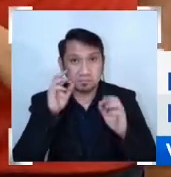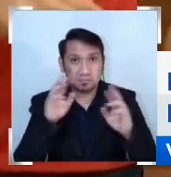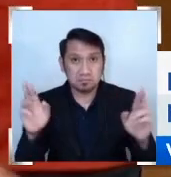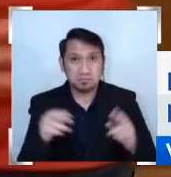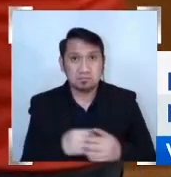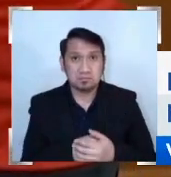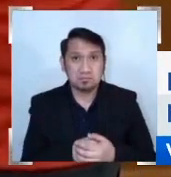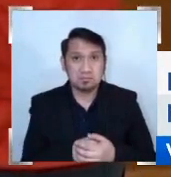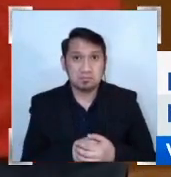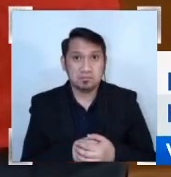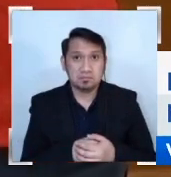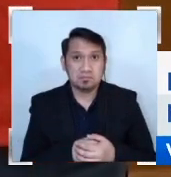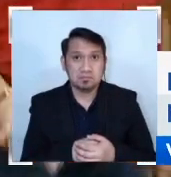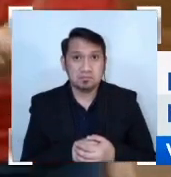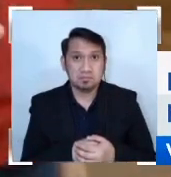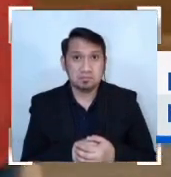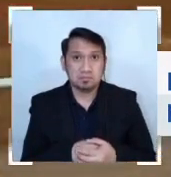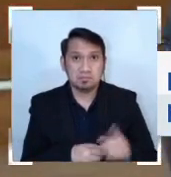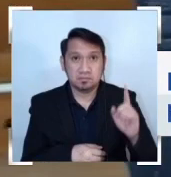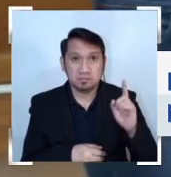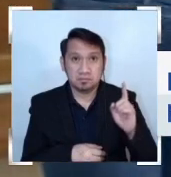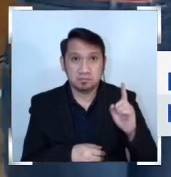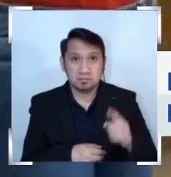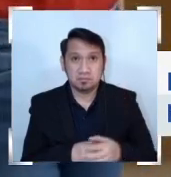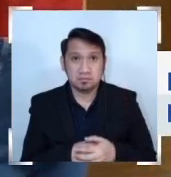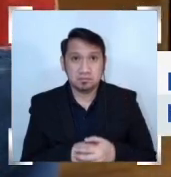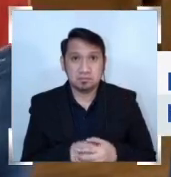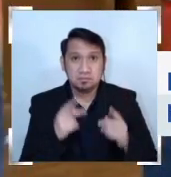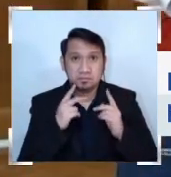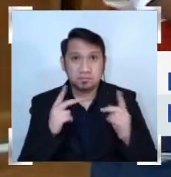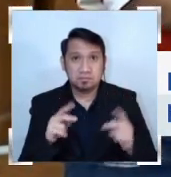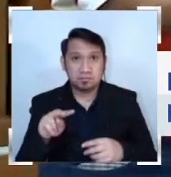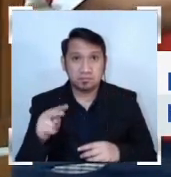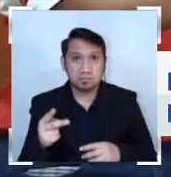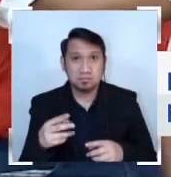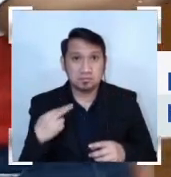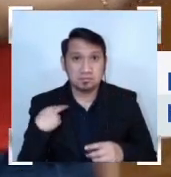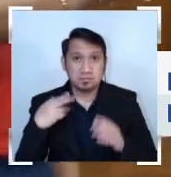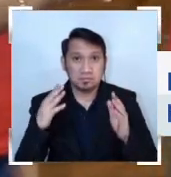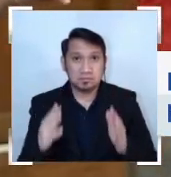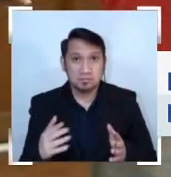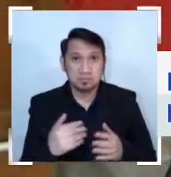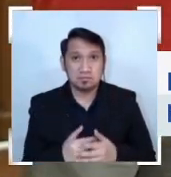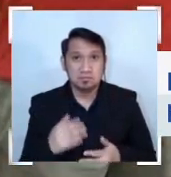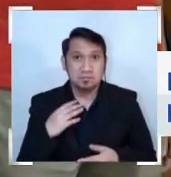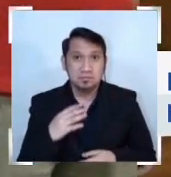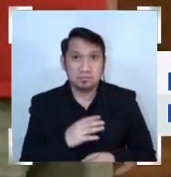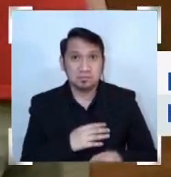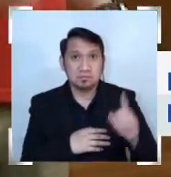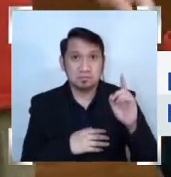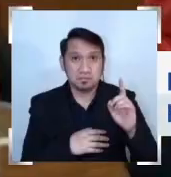mayor si Lori Natividad Borja. Ipinroklama bilang second district representative si Congressman Eric